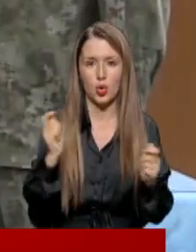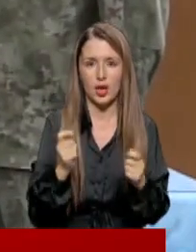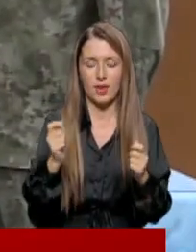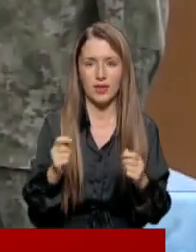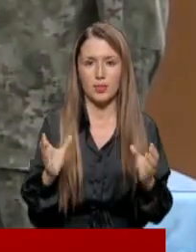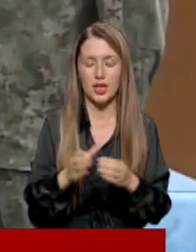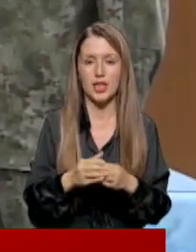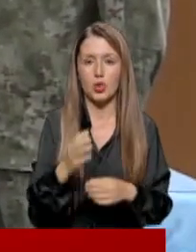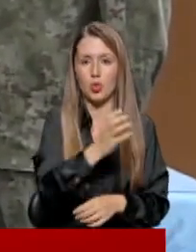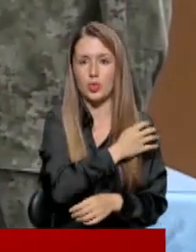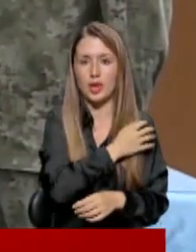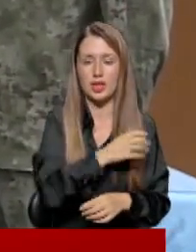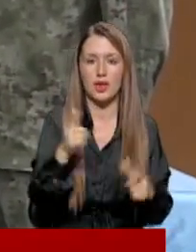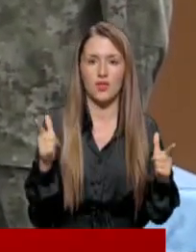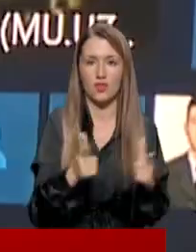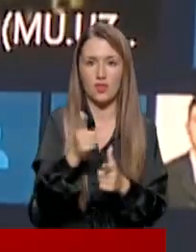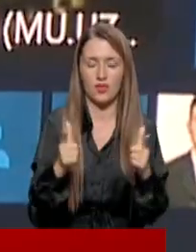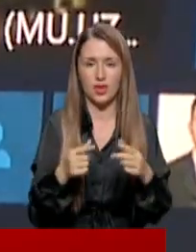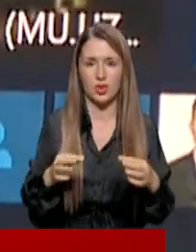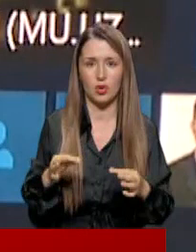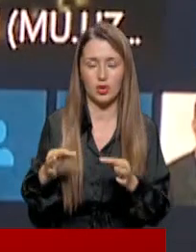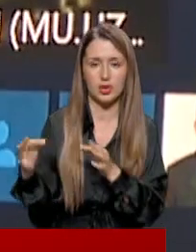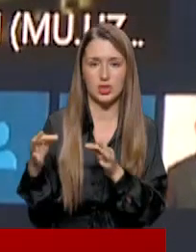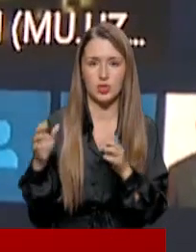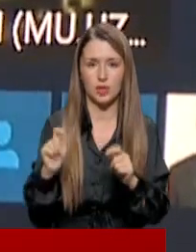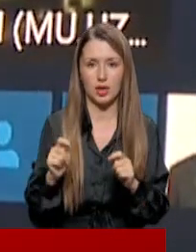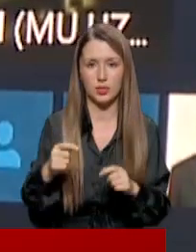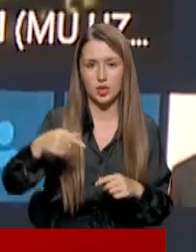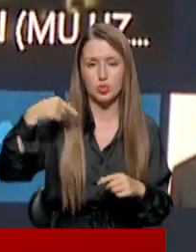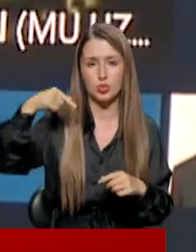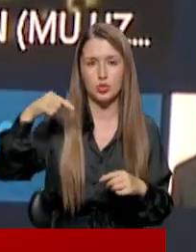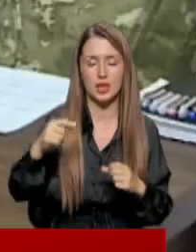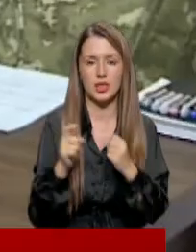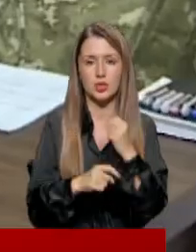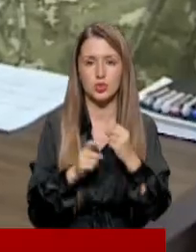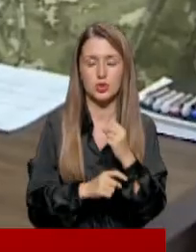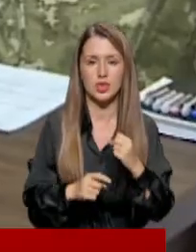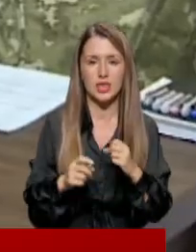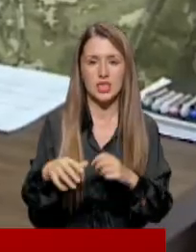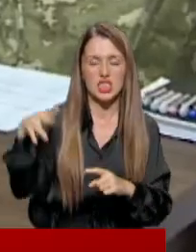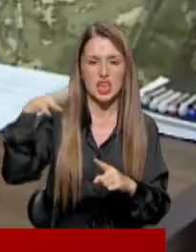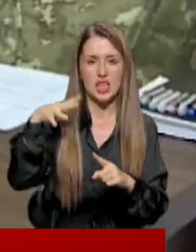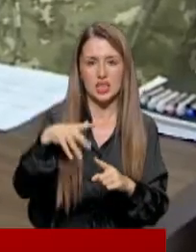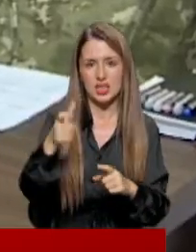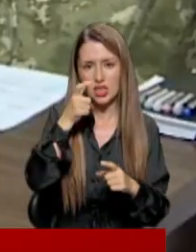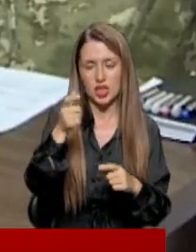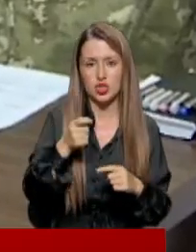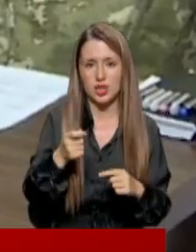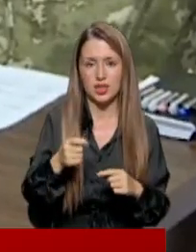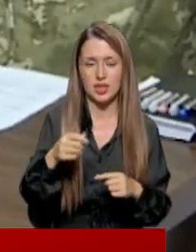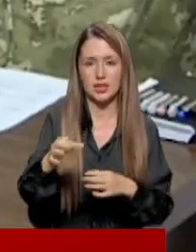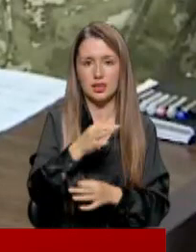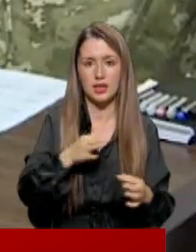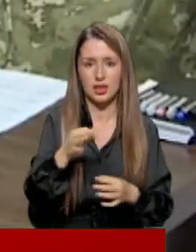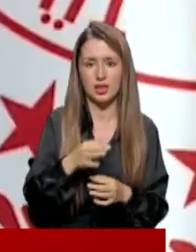birliklerin komutanlarıyla video konferansı düzenledi. Suriye kuzeyinde artan terörist saldırılara dikkat çekti. Yeni harekatın